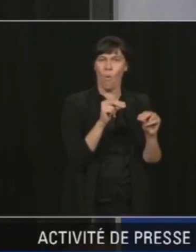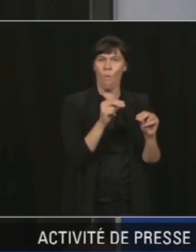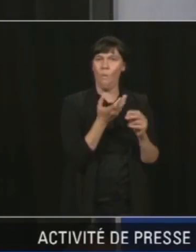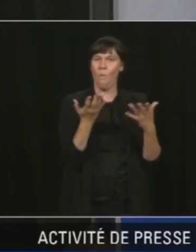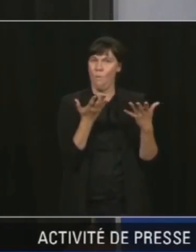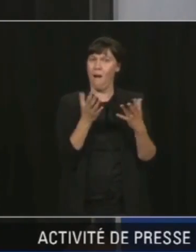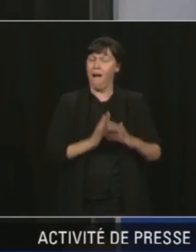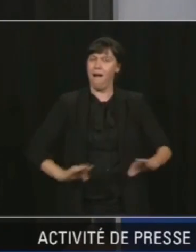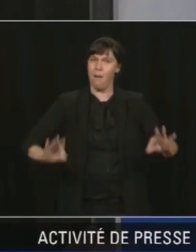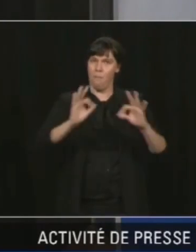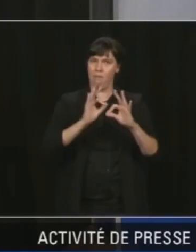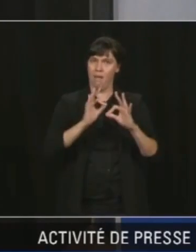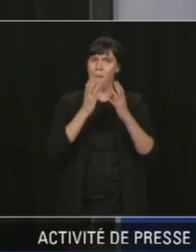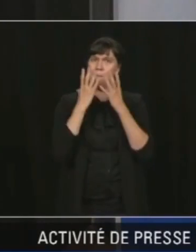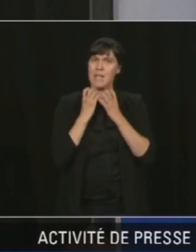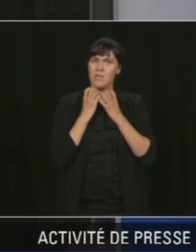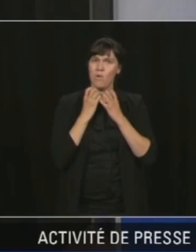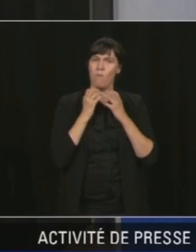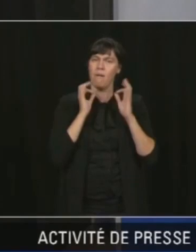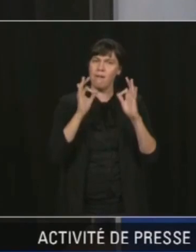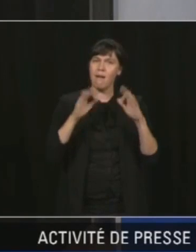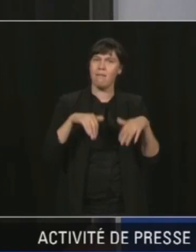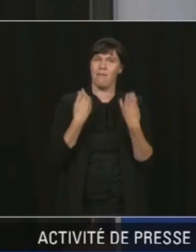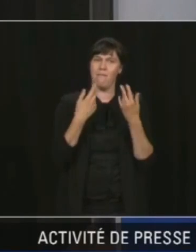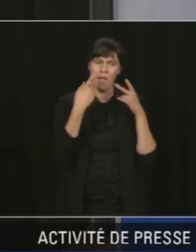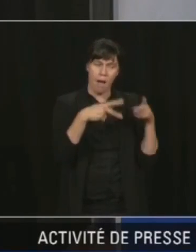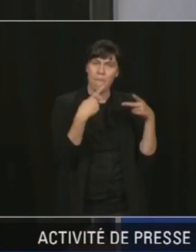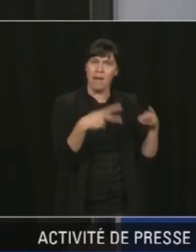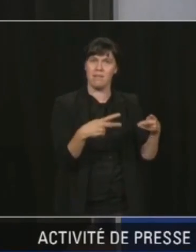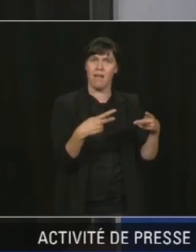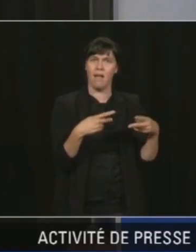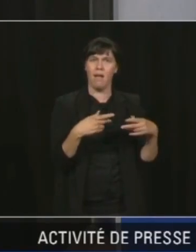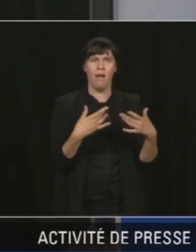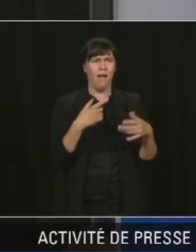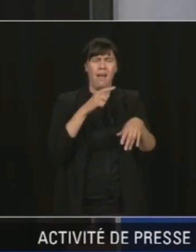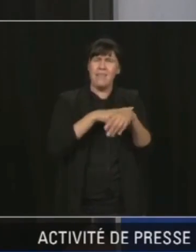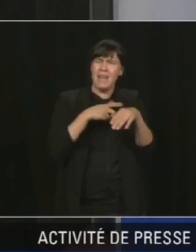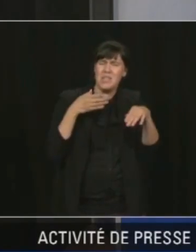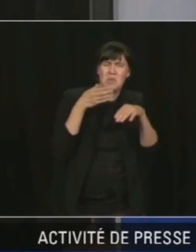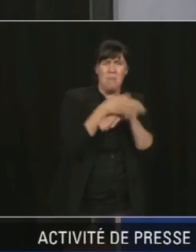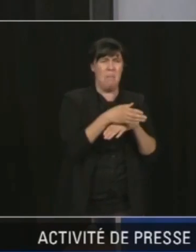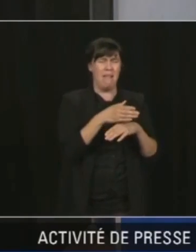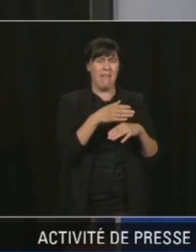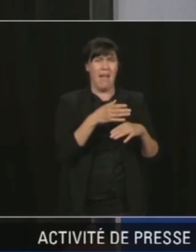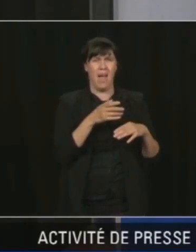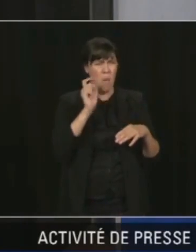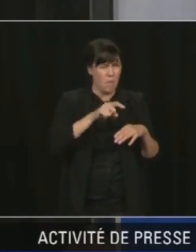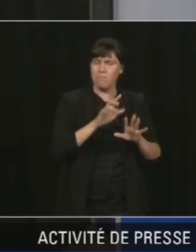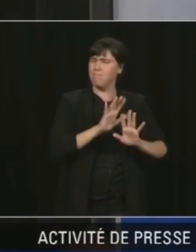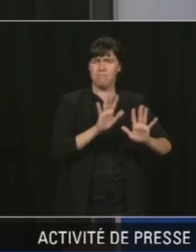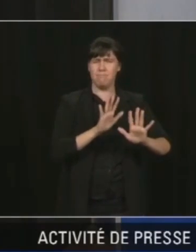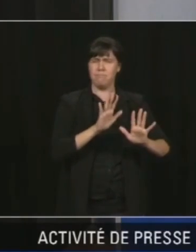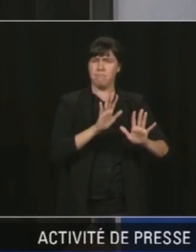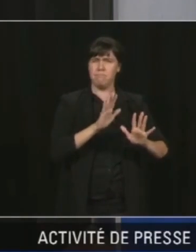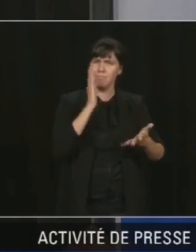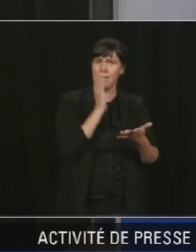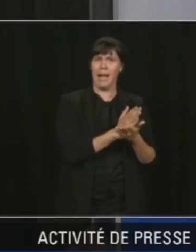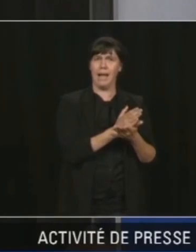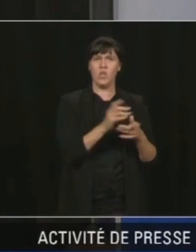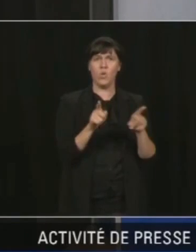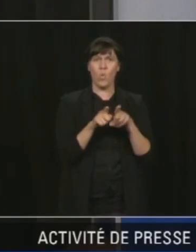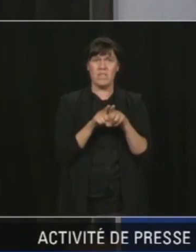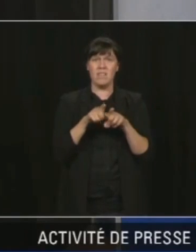d'avoir du temps supplémentaire obligatoire, d'avoir de la prévisibilité. Puis notre objectif dans tout ce qu'on propose